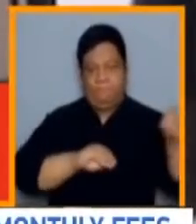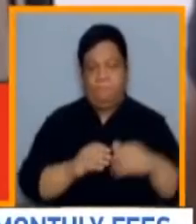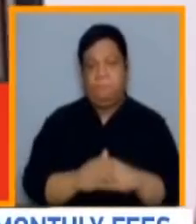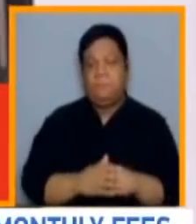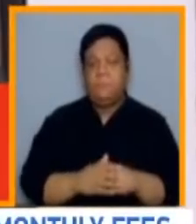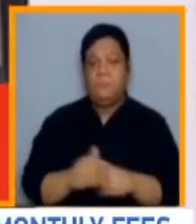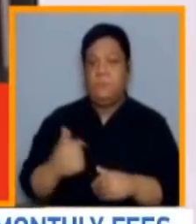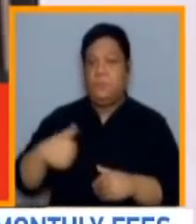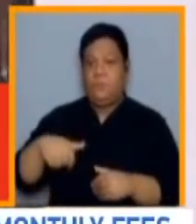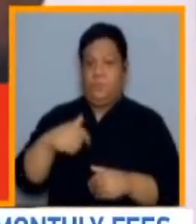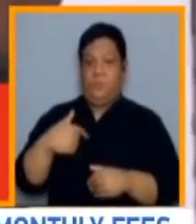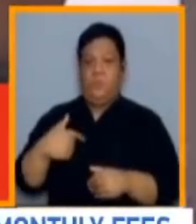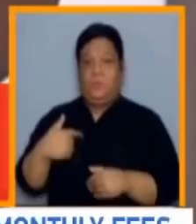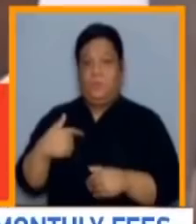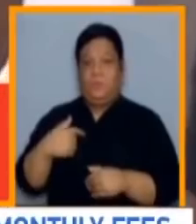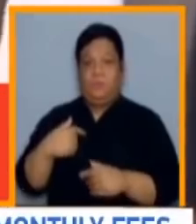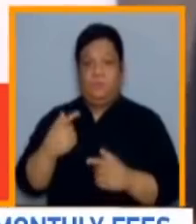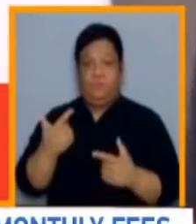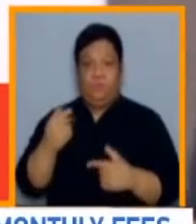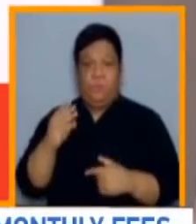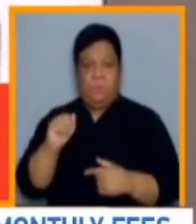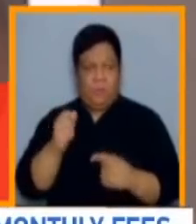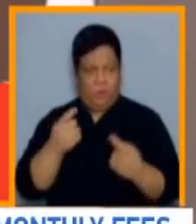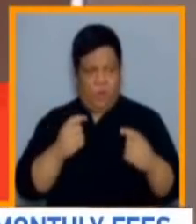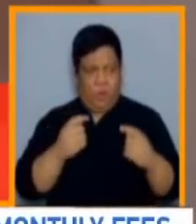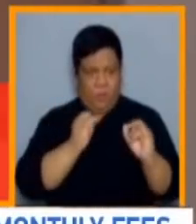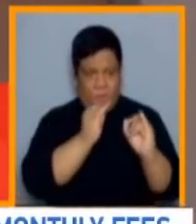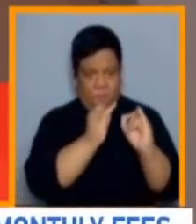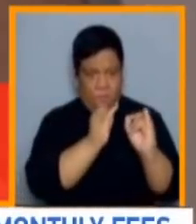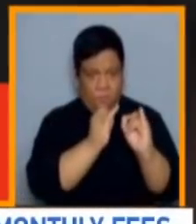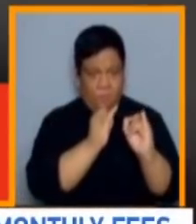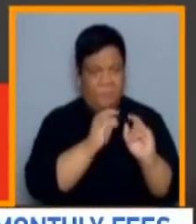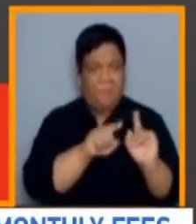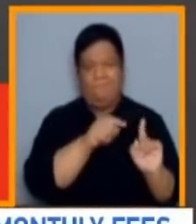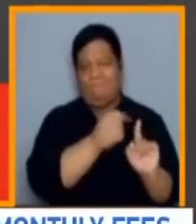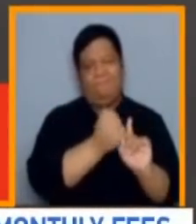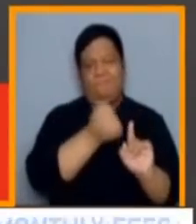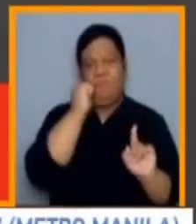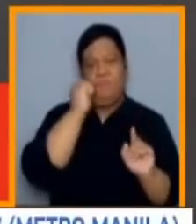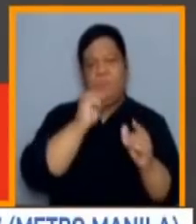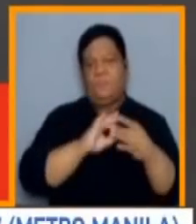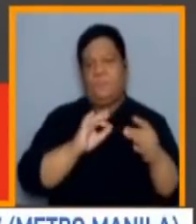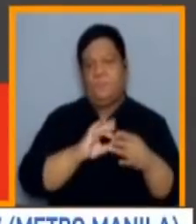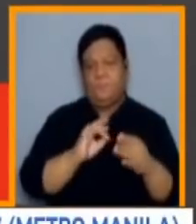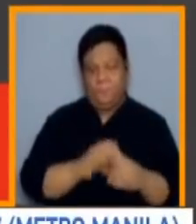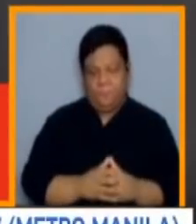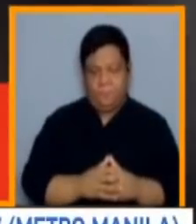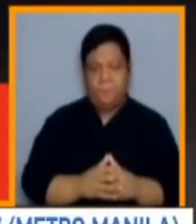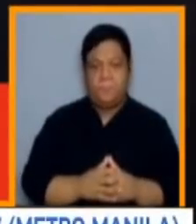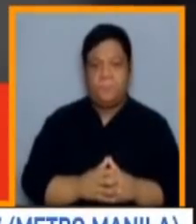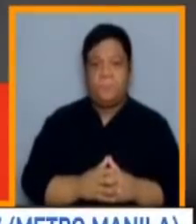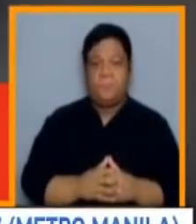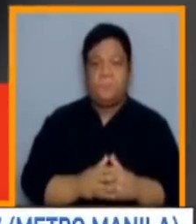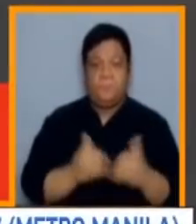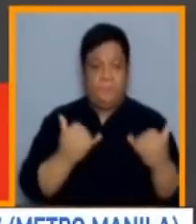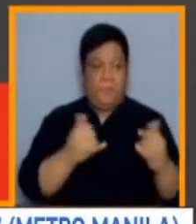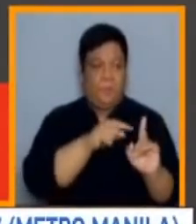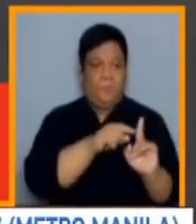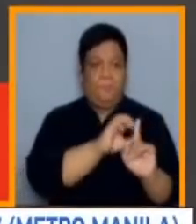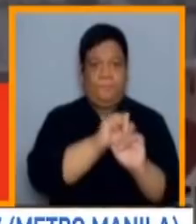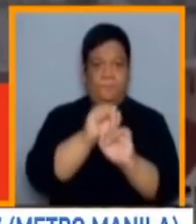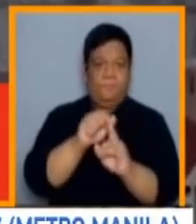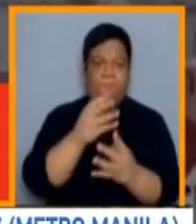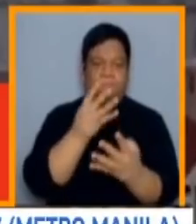na makuha na ng pahayag ang suspect pero tumanggi itong humarap sa kamera. Kasalukuyan nang nakadetain ang suspect sa Davao Detention